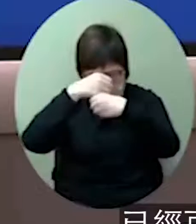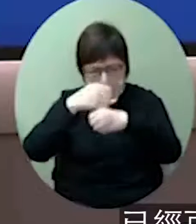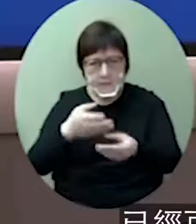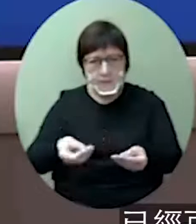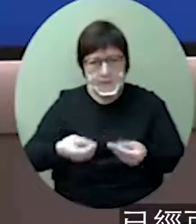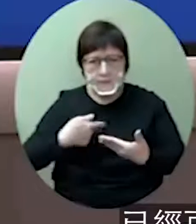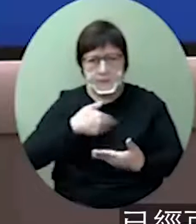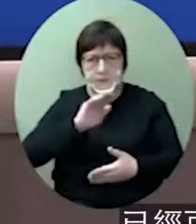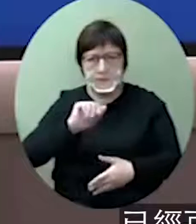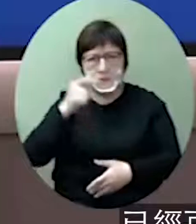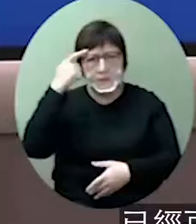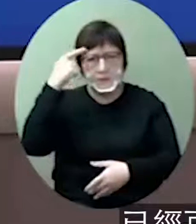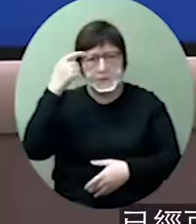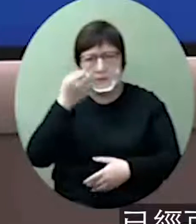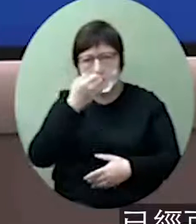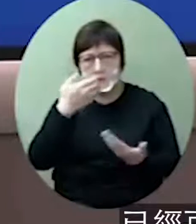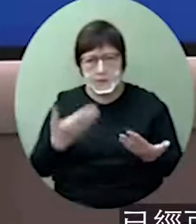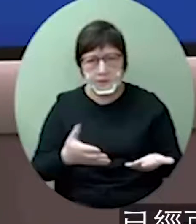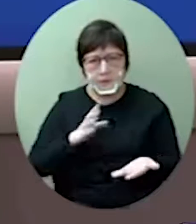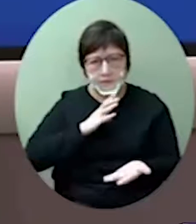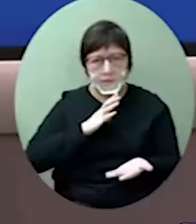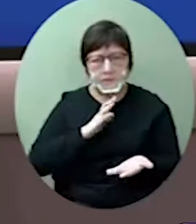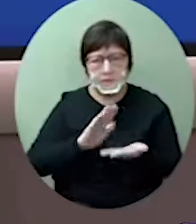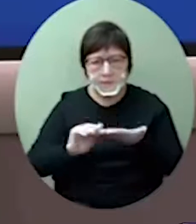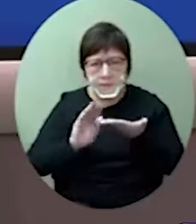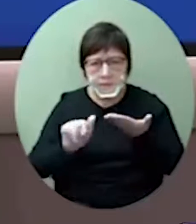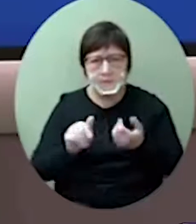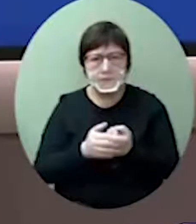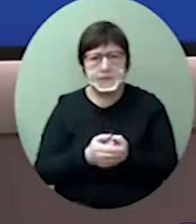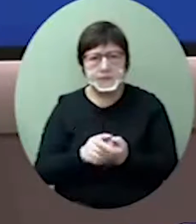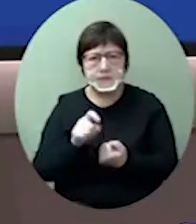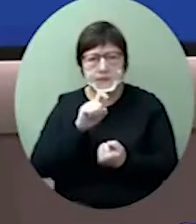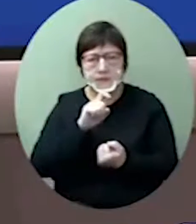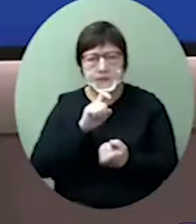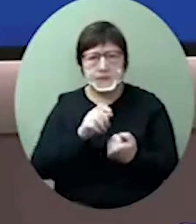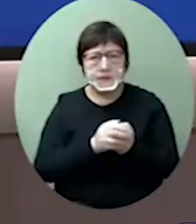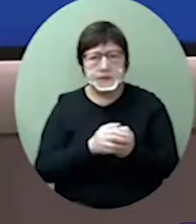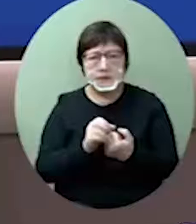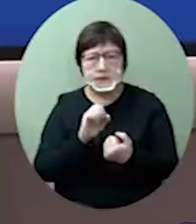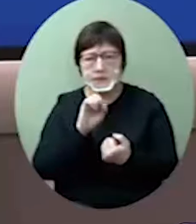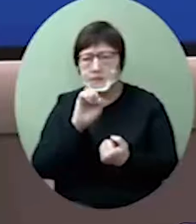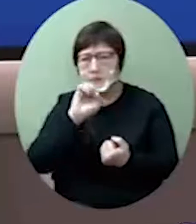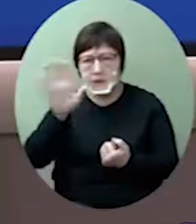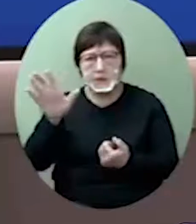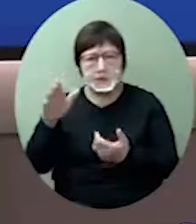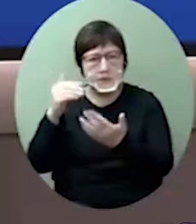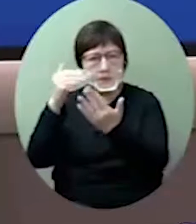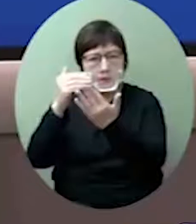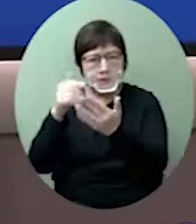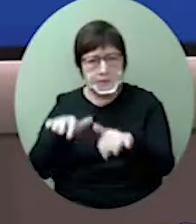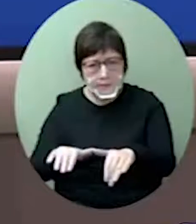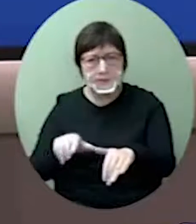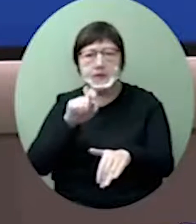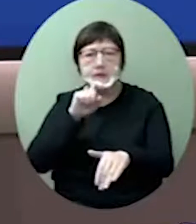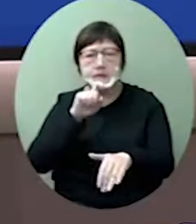以幾好咁掌握香港目前嘅情況嚇。咁尤其是有咗呢個申報嘅機制啦嚇。咁所